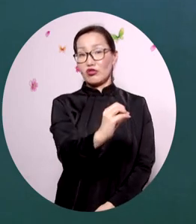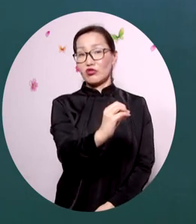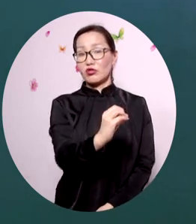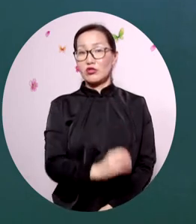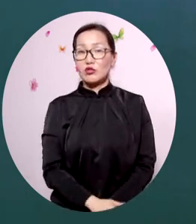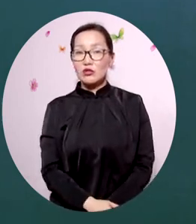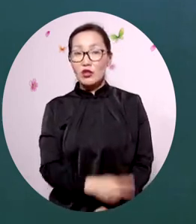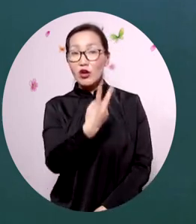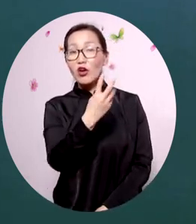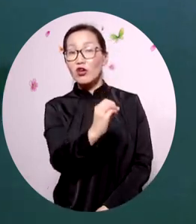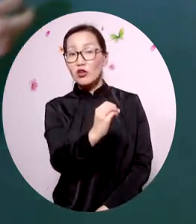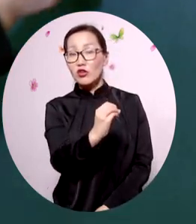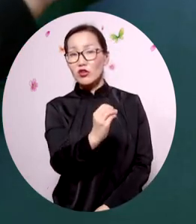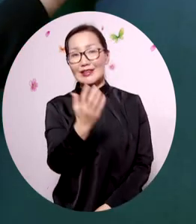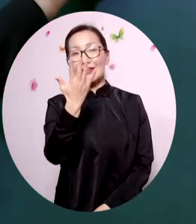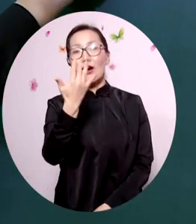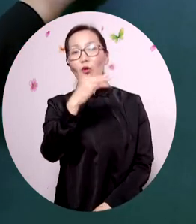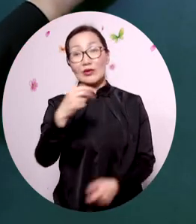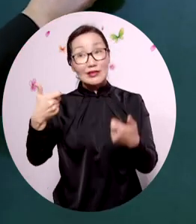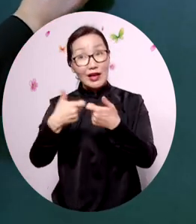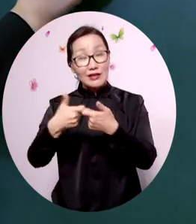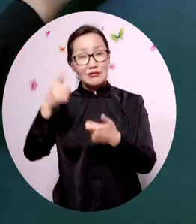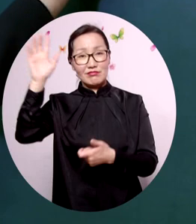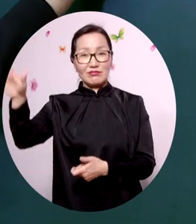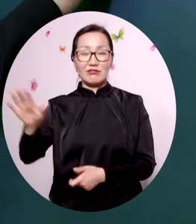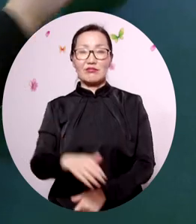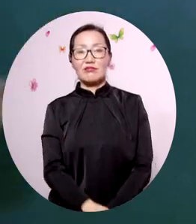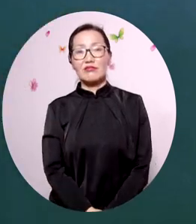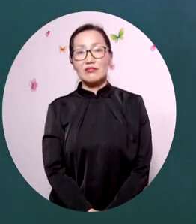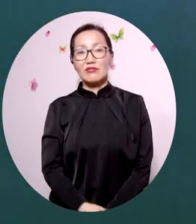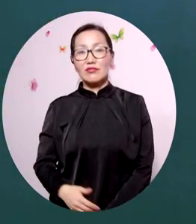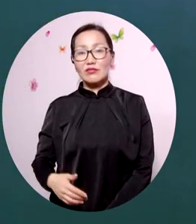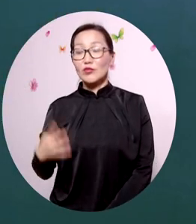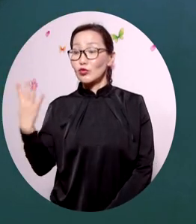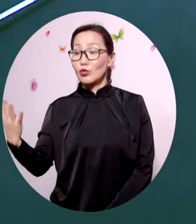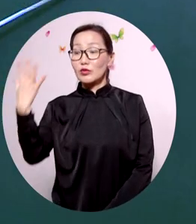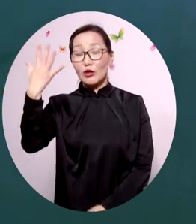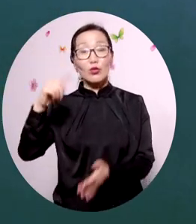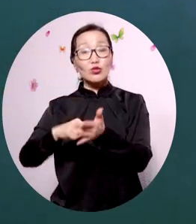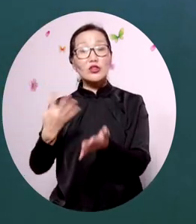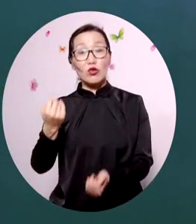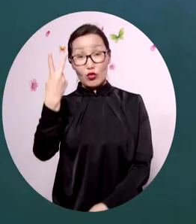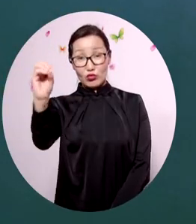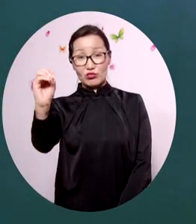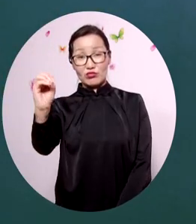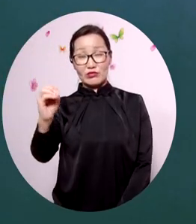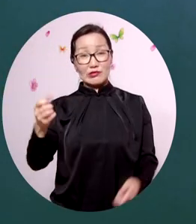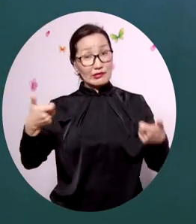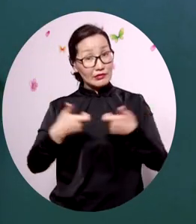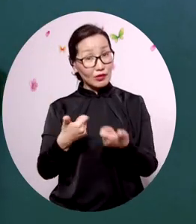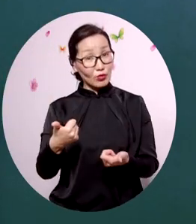хуваая. 20-д 4 маань 5 удаа багтана. Тэгвэл 4-н 5-ийн 20.